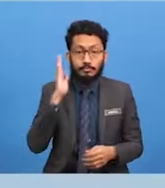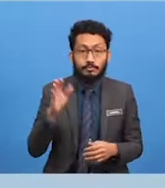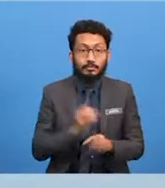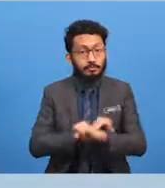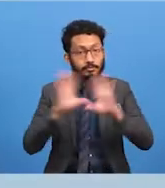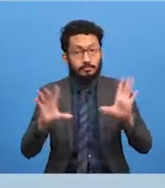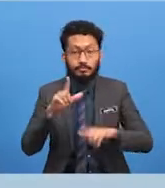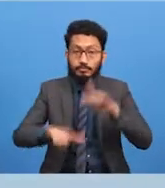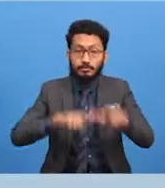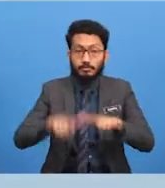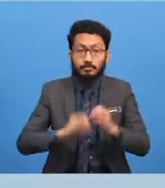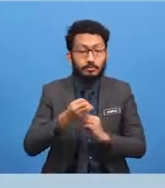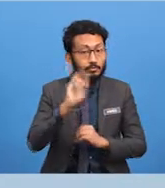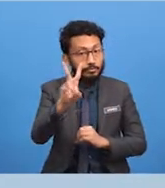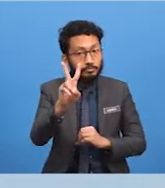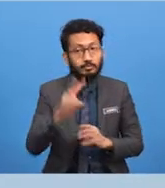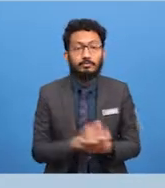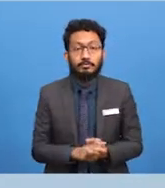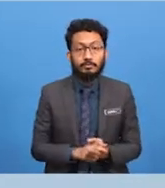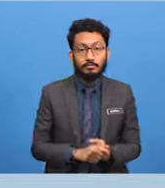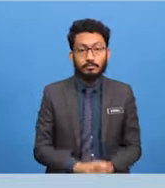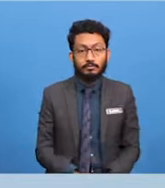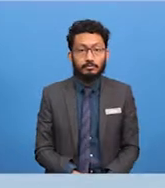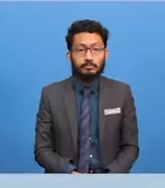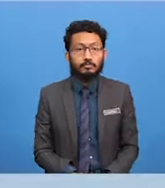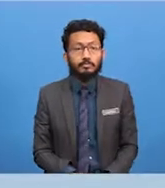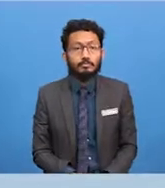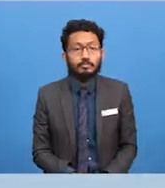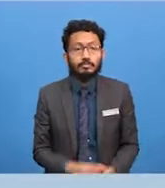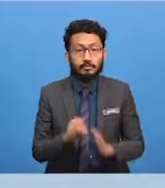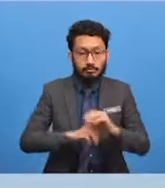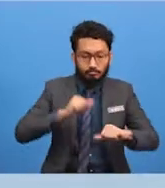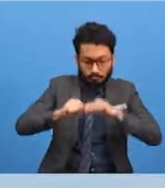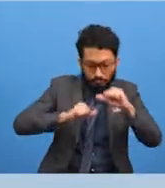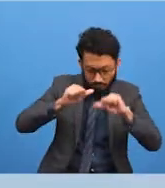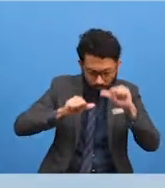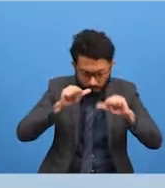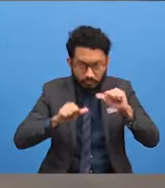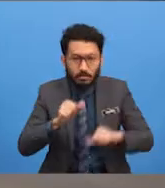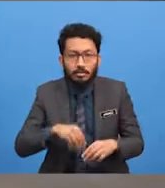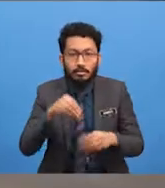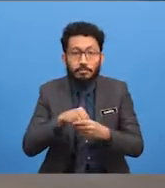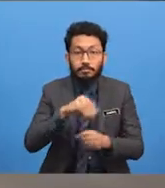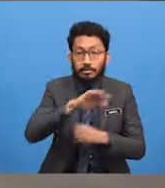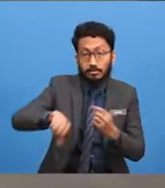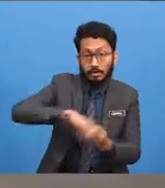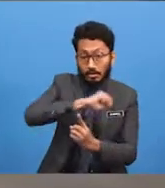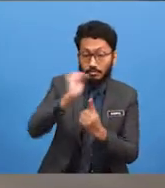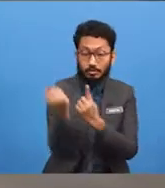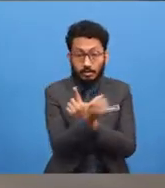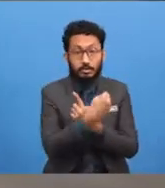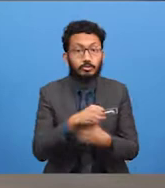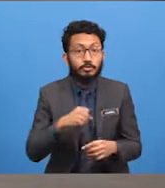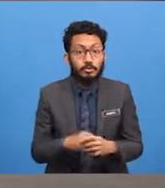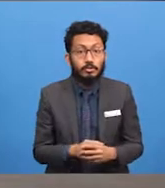kedua dalam proses perancangan, iaitu menganalisis persekitaran perniagaan. Pihak pengurusan